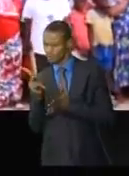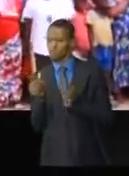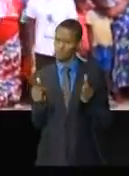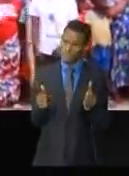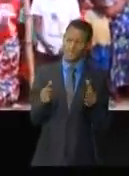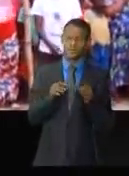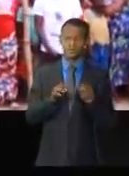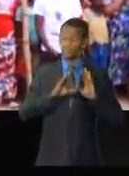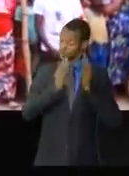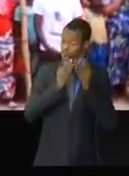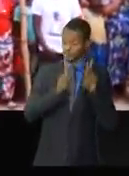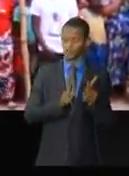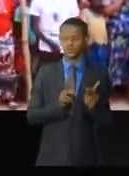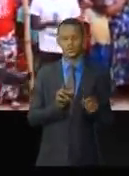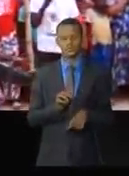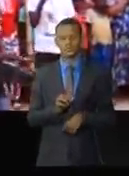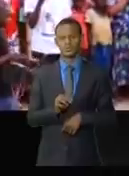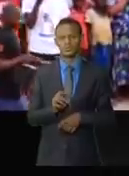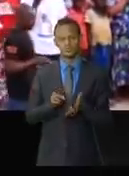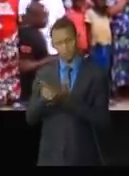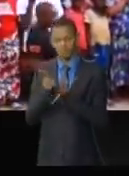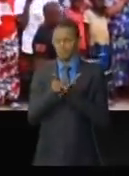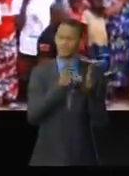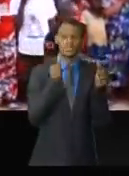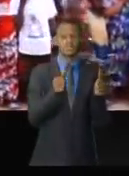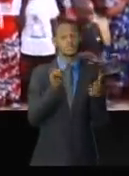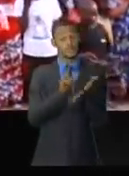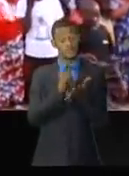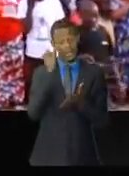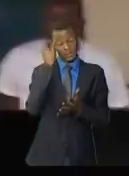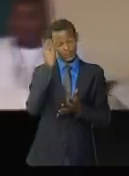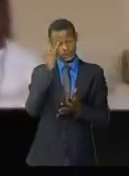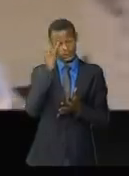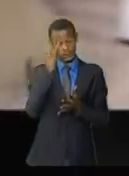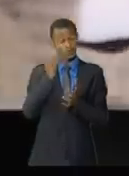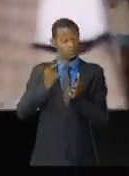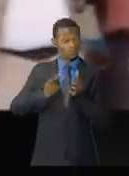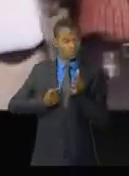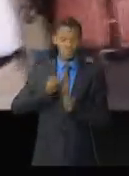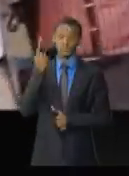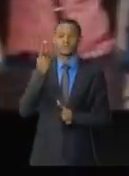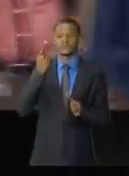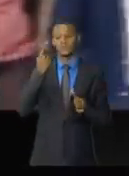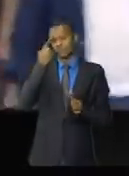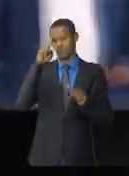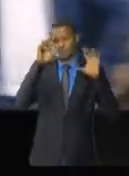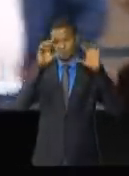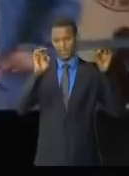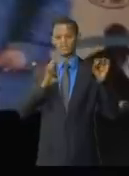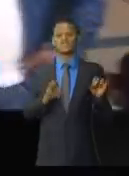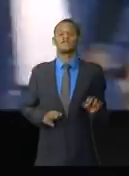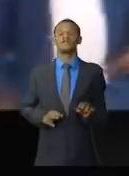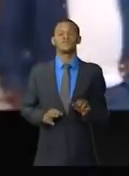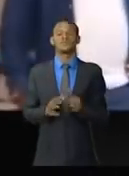na njo wazo kubwa ya baba wa taifa rais Tshisekedi Tshilombo. Nisema sama mniamini mimi siko Yesu.